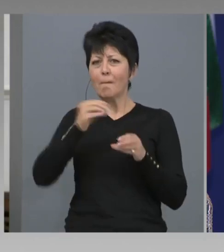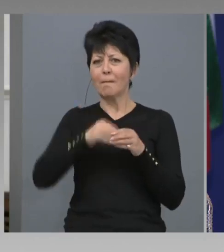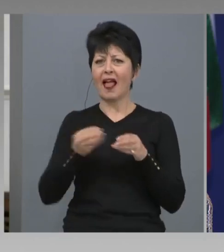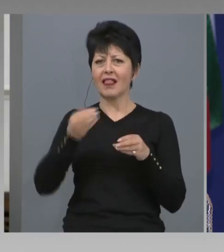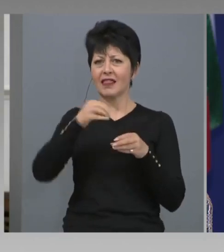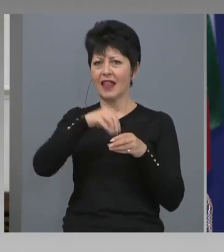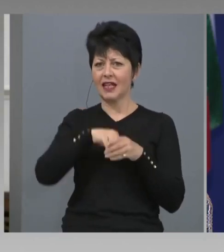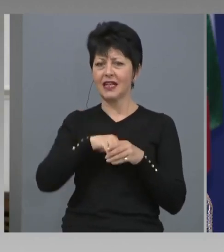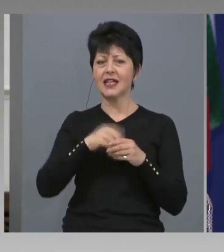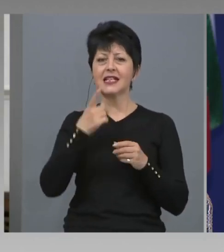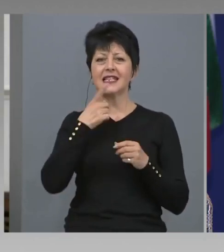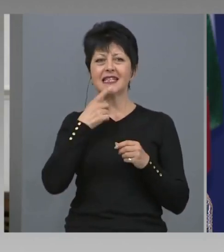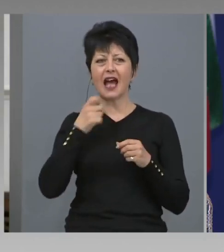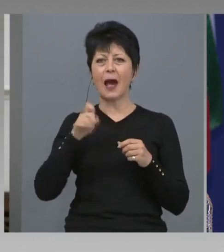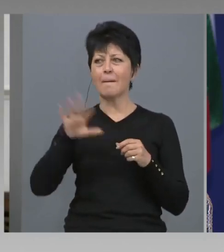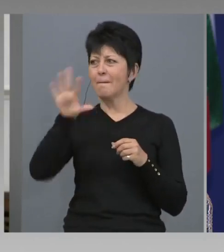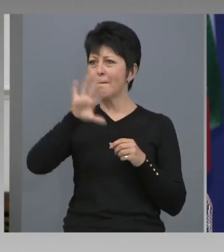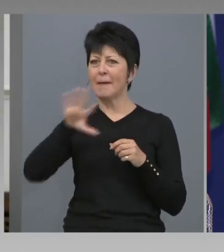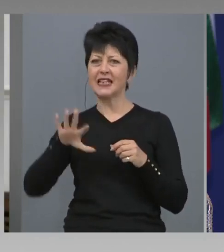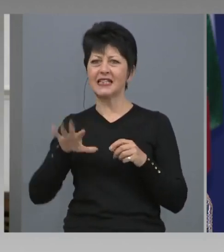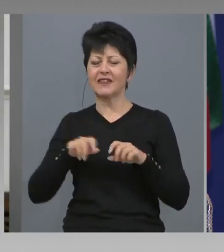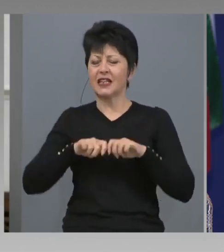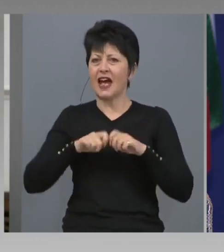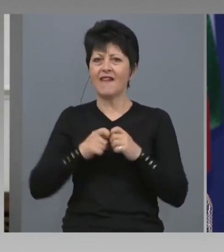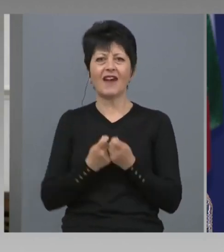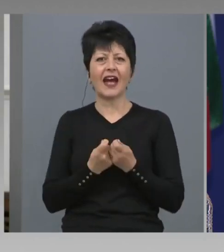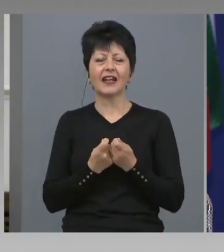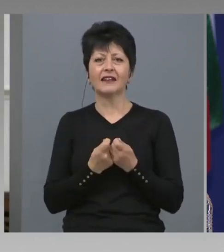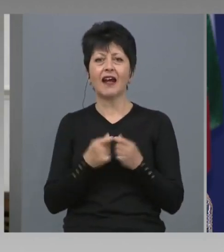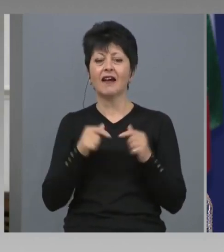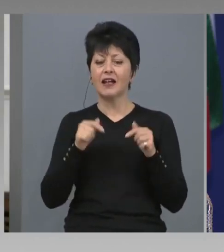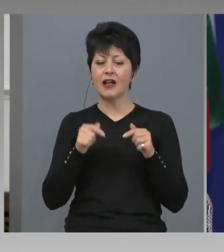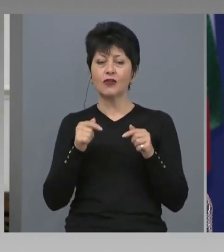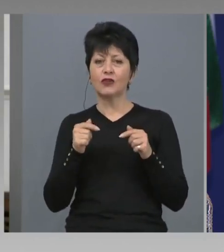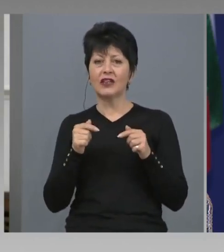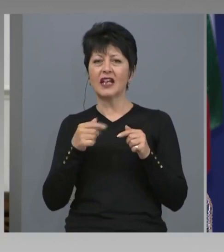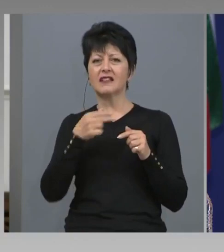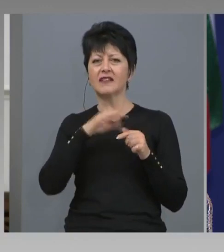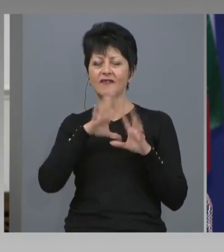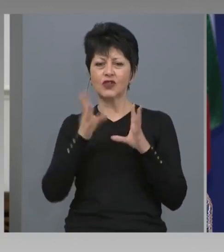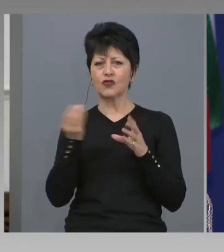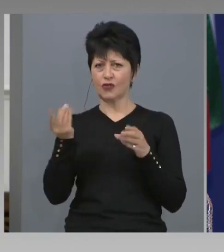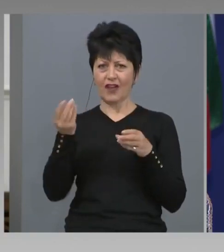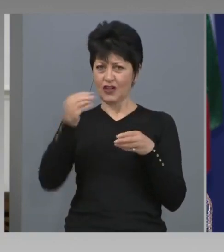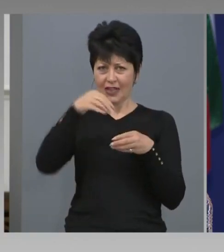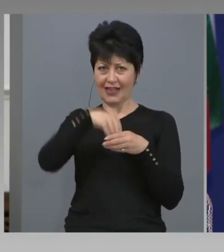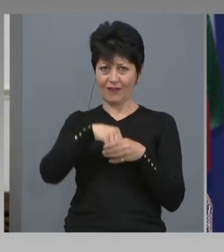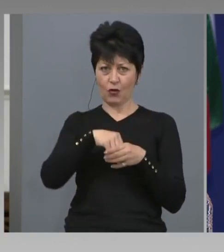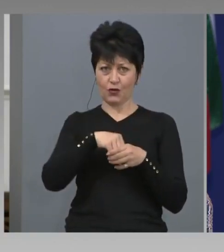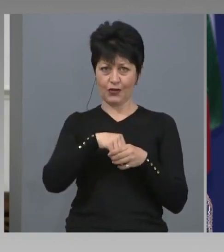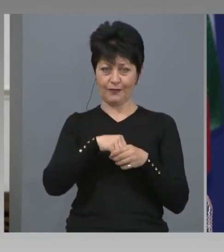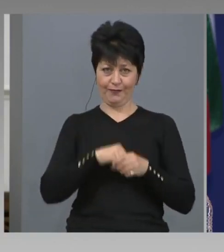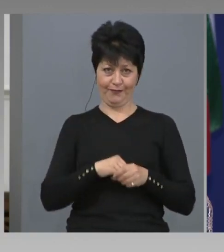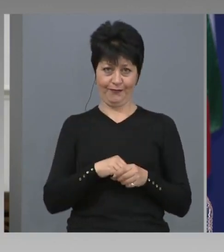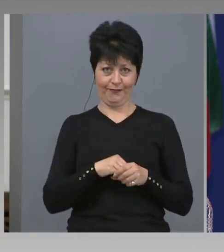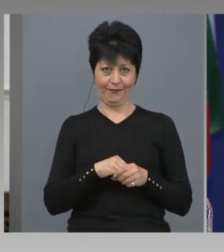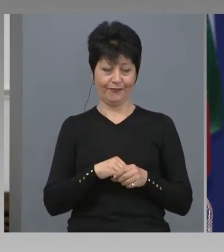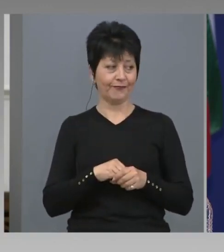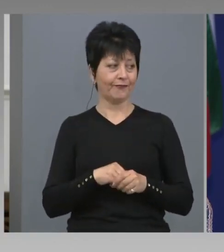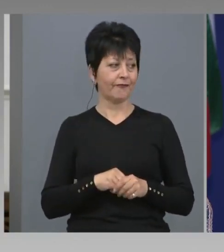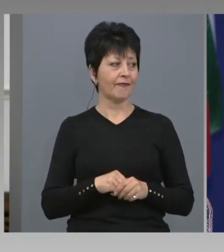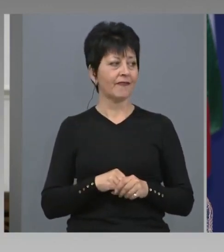за бедствията и авариите, и всички тези мерки тема, ще бъдат ли включени вътре? В смисъл, за да не кажа нещо повече и все пак